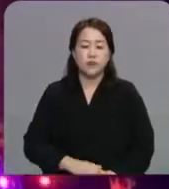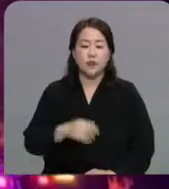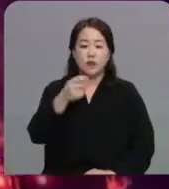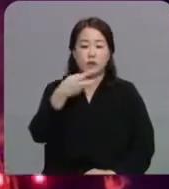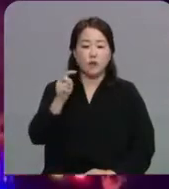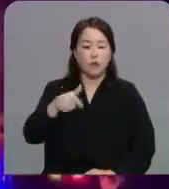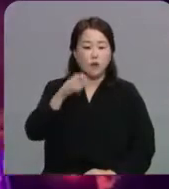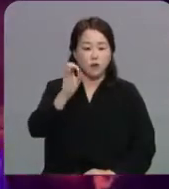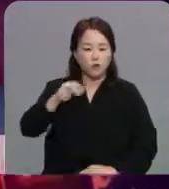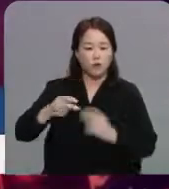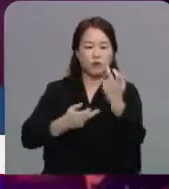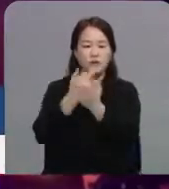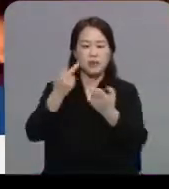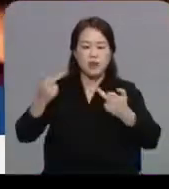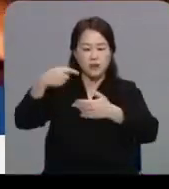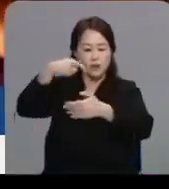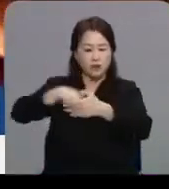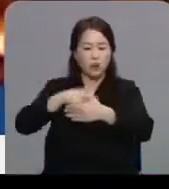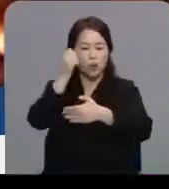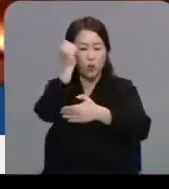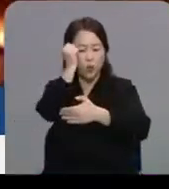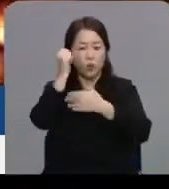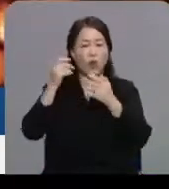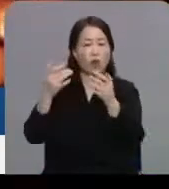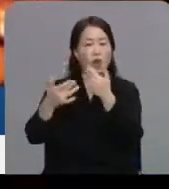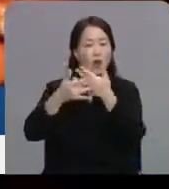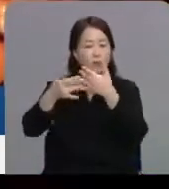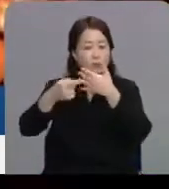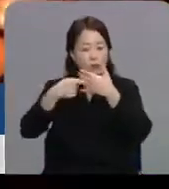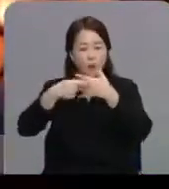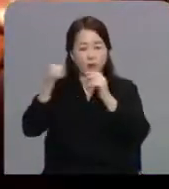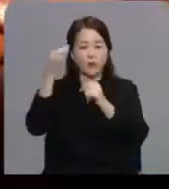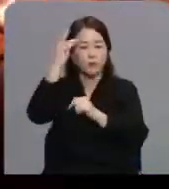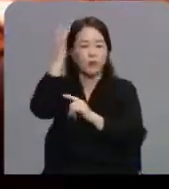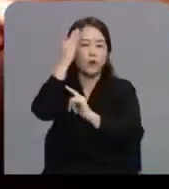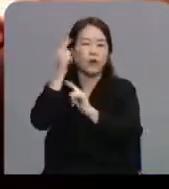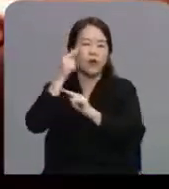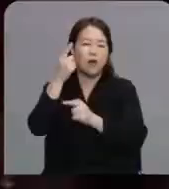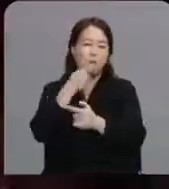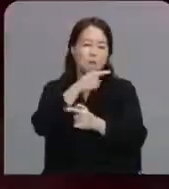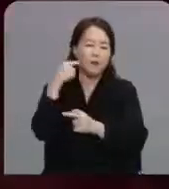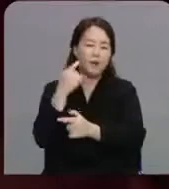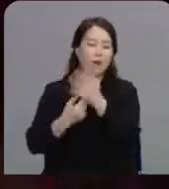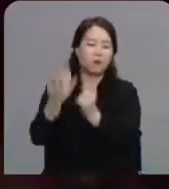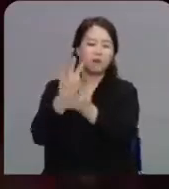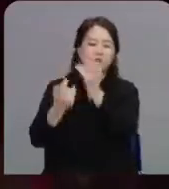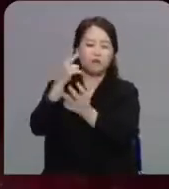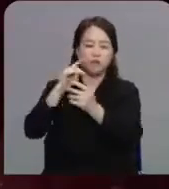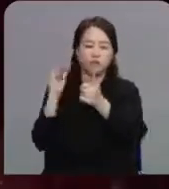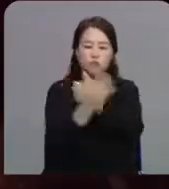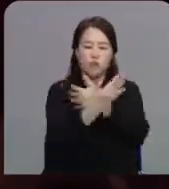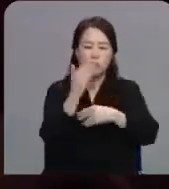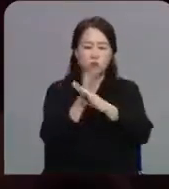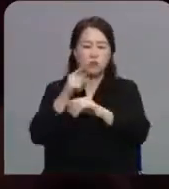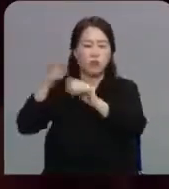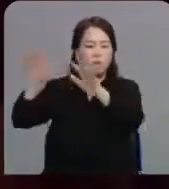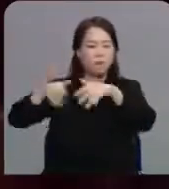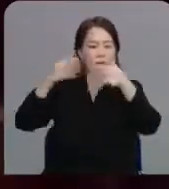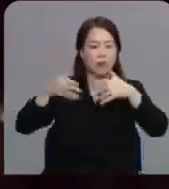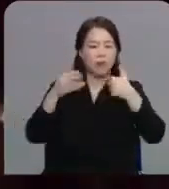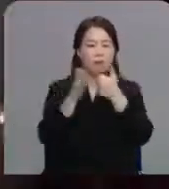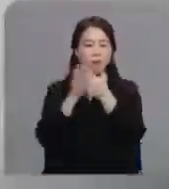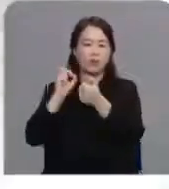저규산 속 호텔 건물 지붕을 붉은 화염이 휘감았습니다. 강한 바람이 불자 순식간에 건물 외벽으로도